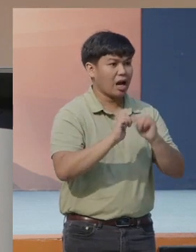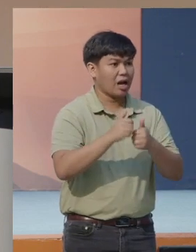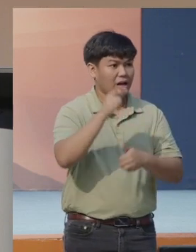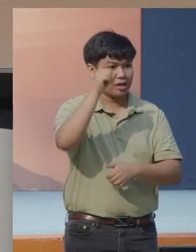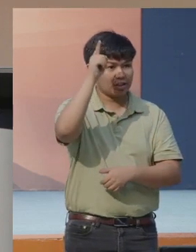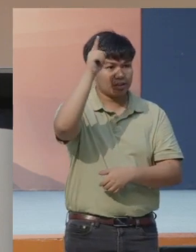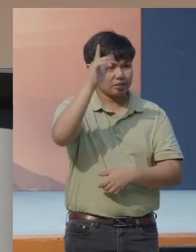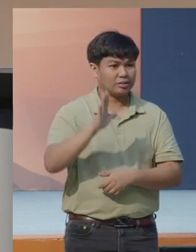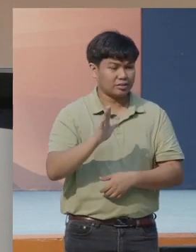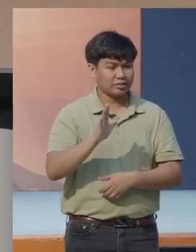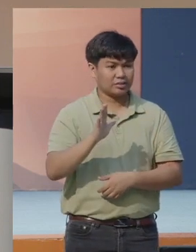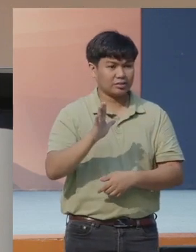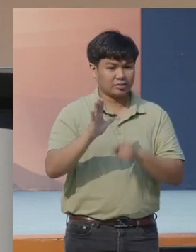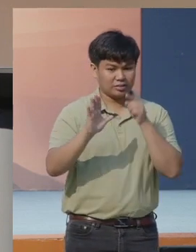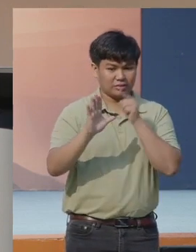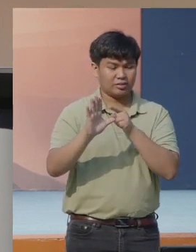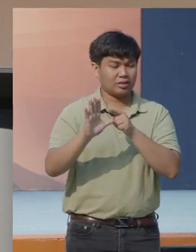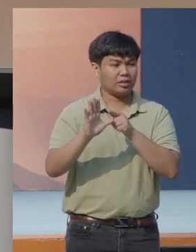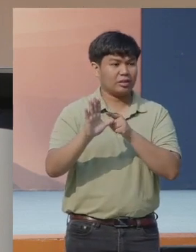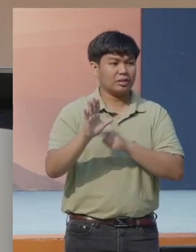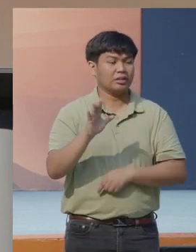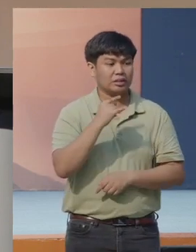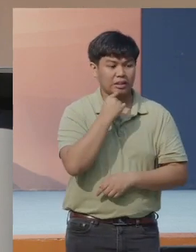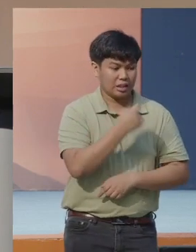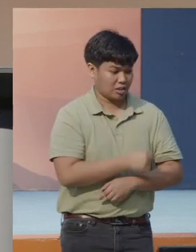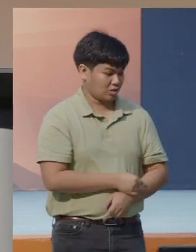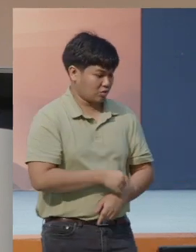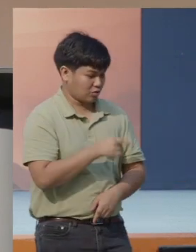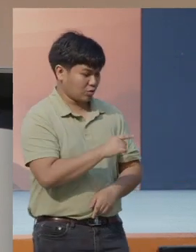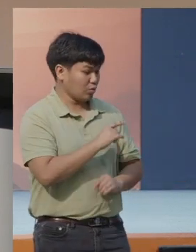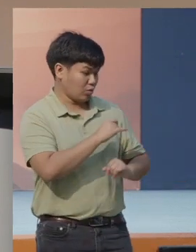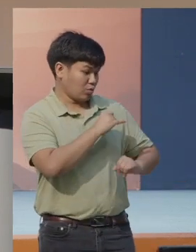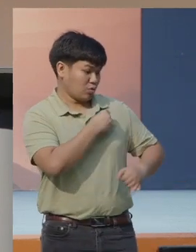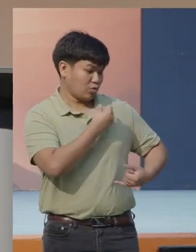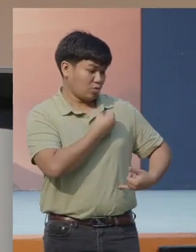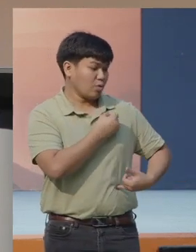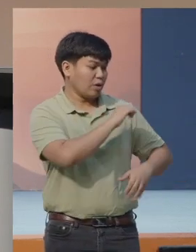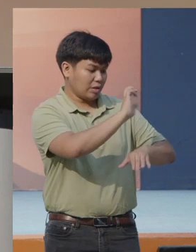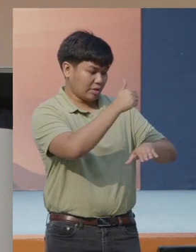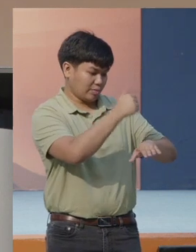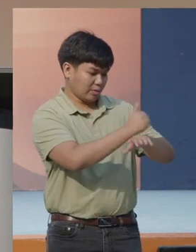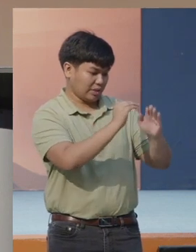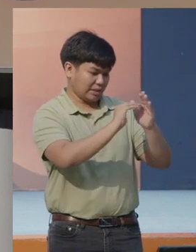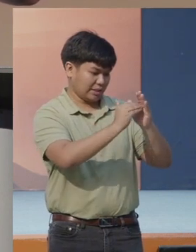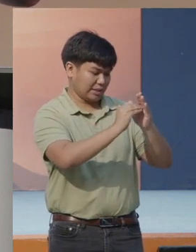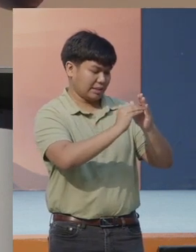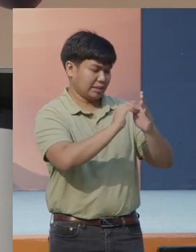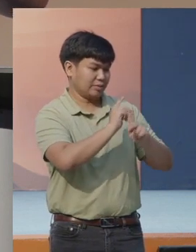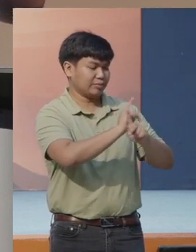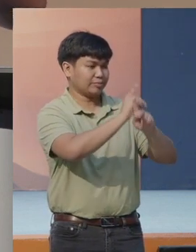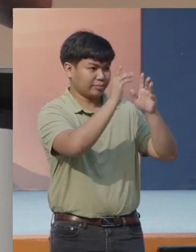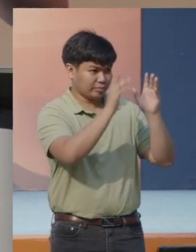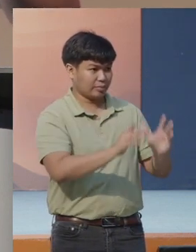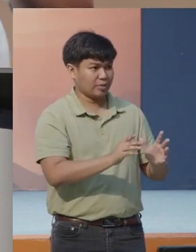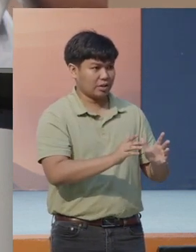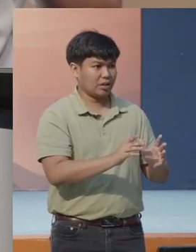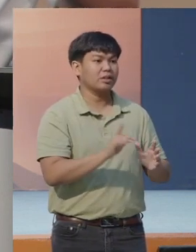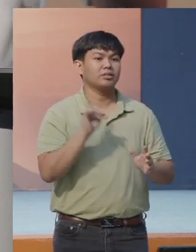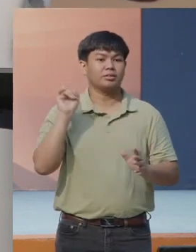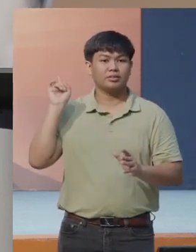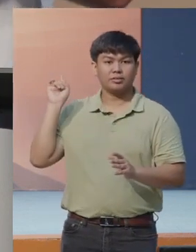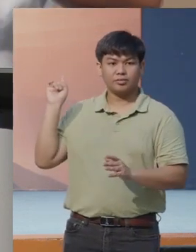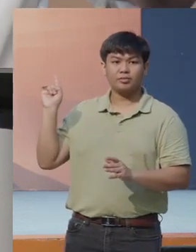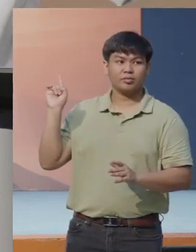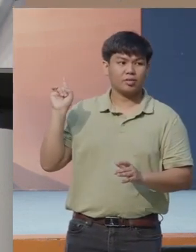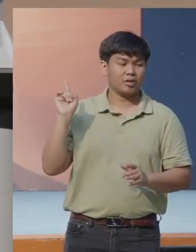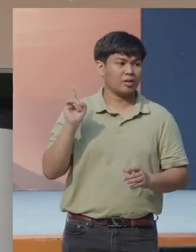Diyos kay Joshua na gagawing city of refuge ang 6 na mga lungsod niya na ito